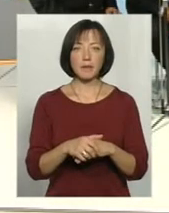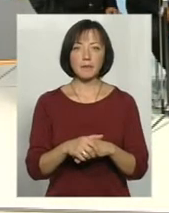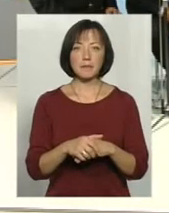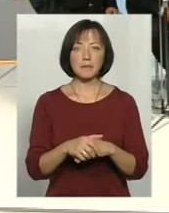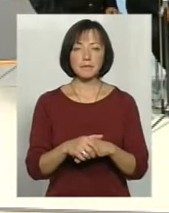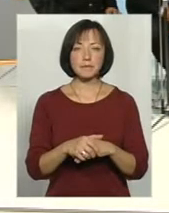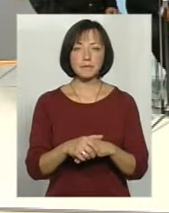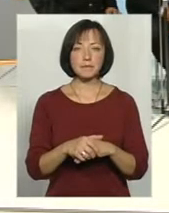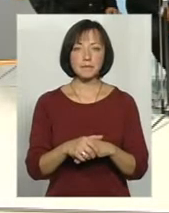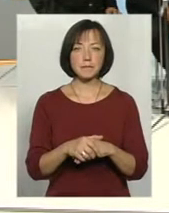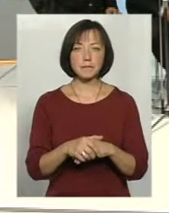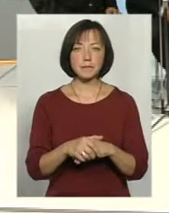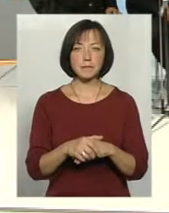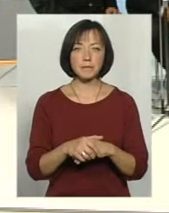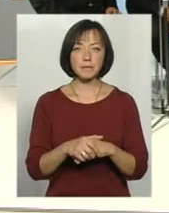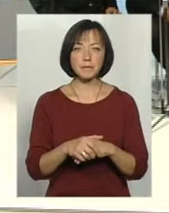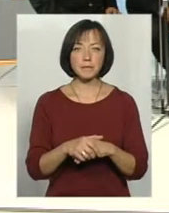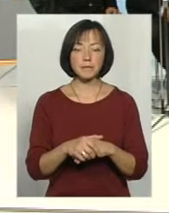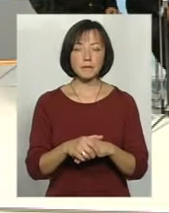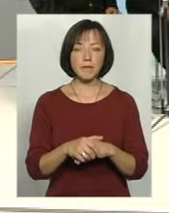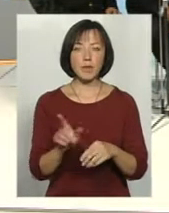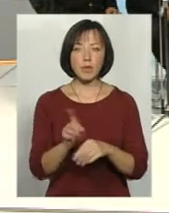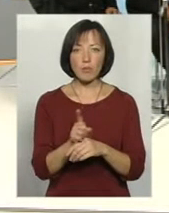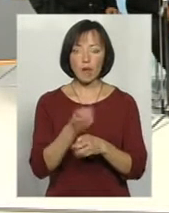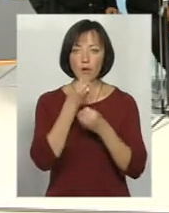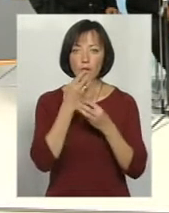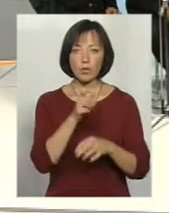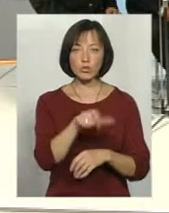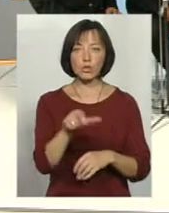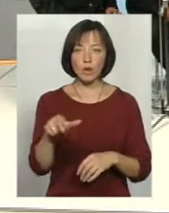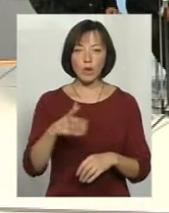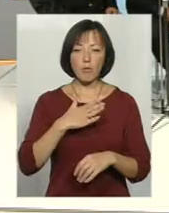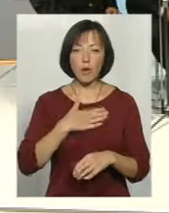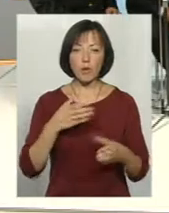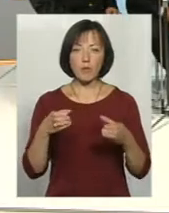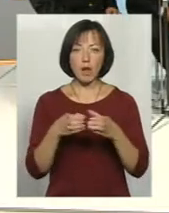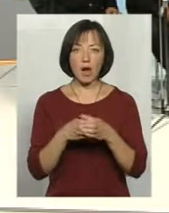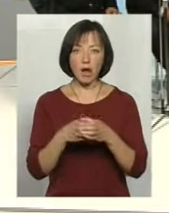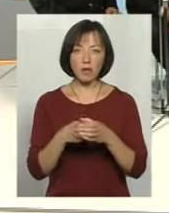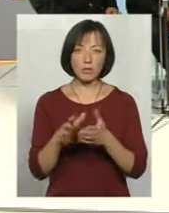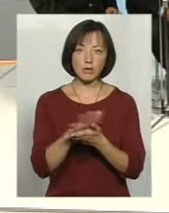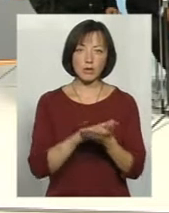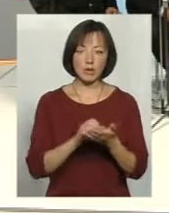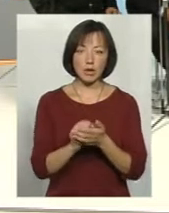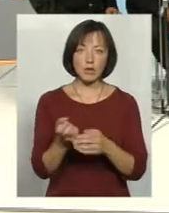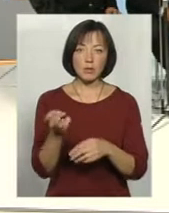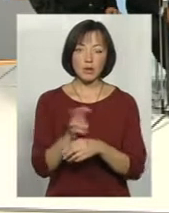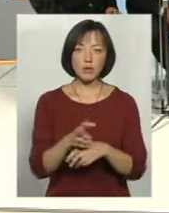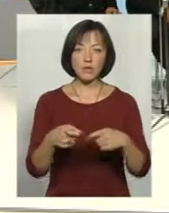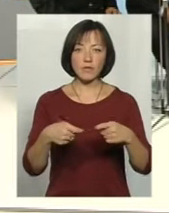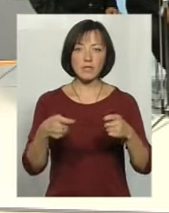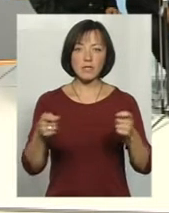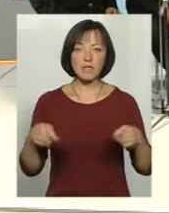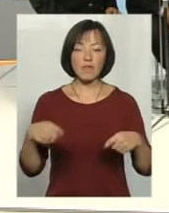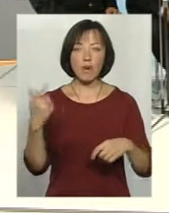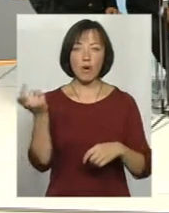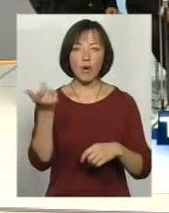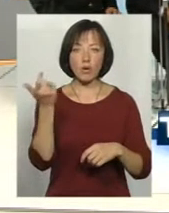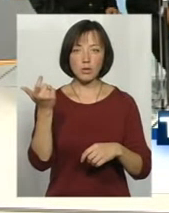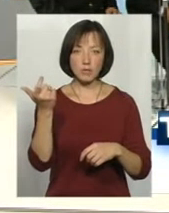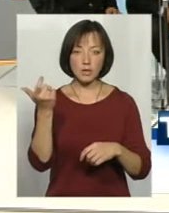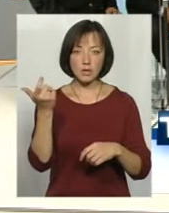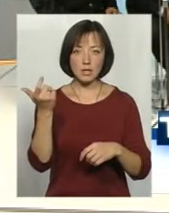це нормальні, хороші люди. Мою бригаду теж розформірували. Прийшов завгоспом, значить, сірієць